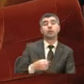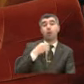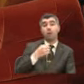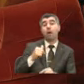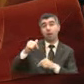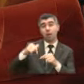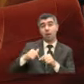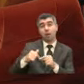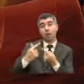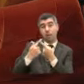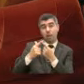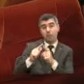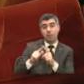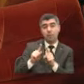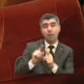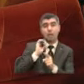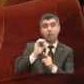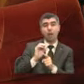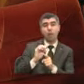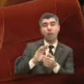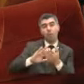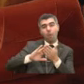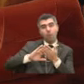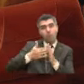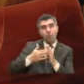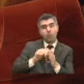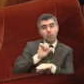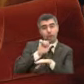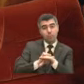هنالك نظام ماشي في المؤسسة ديال التغطية